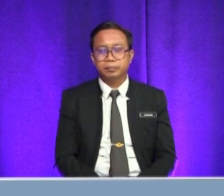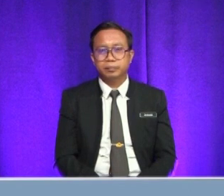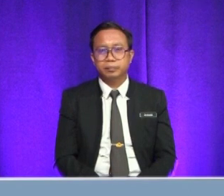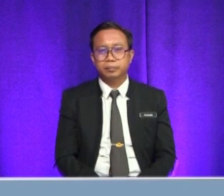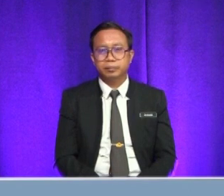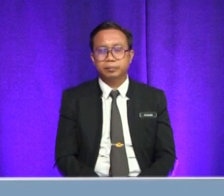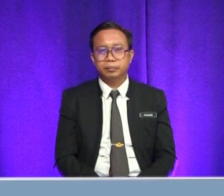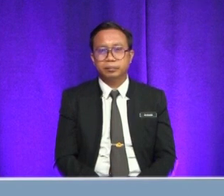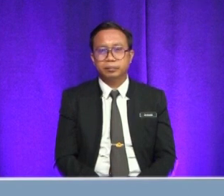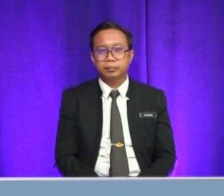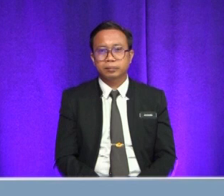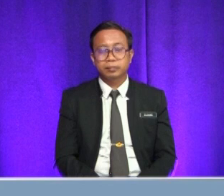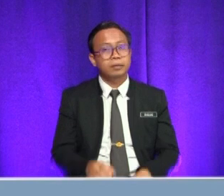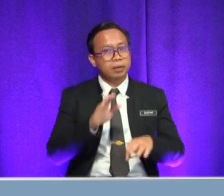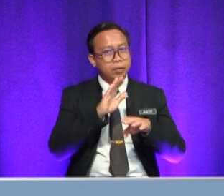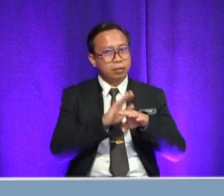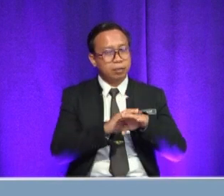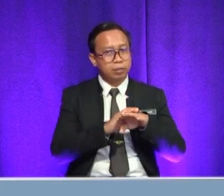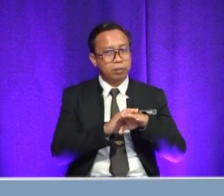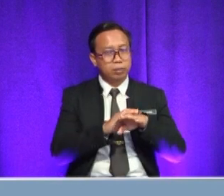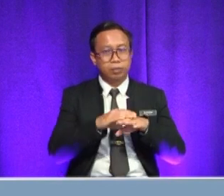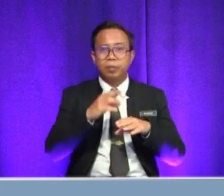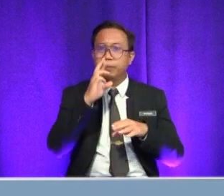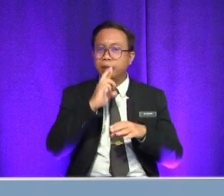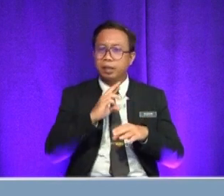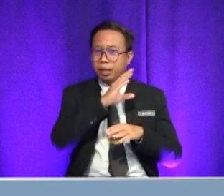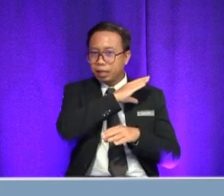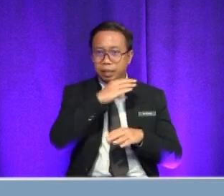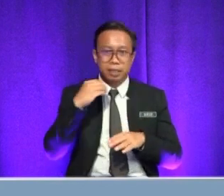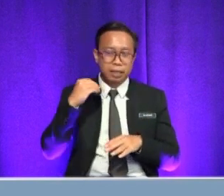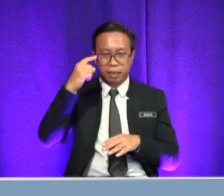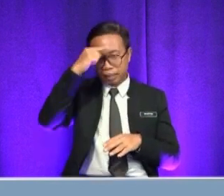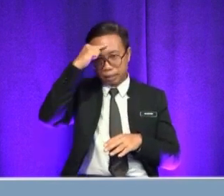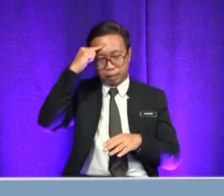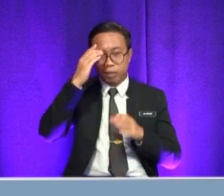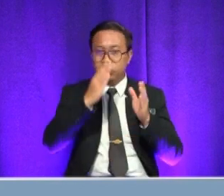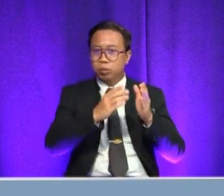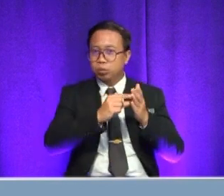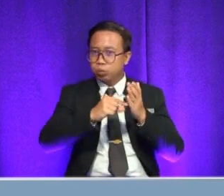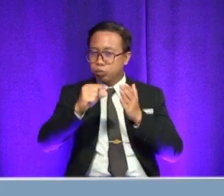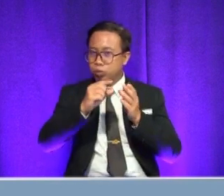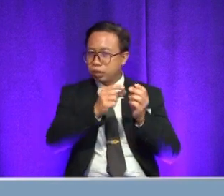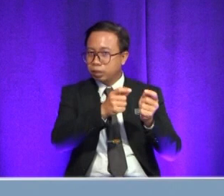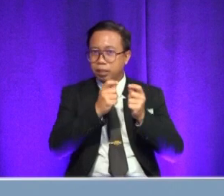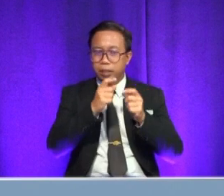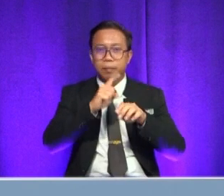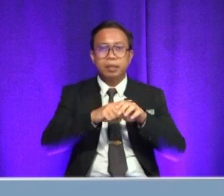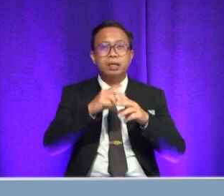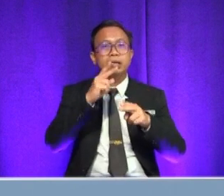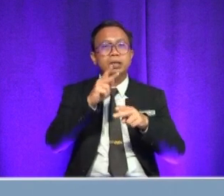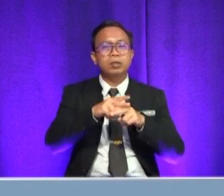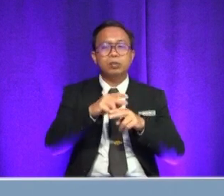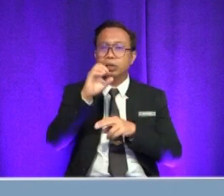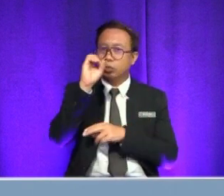Boleh. Sentuhkan prop merah dan prop hitam dan laraskan jarum penunjuk kepada kedudukan ohm. Okey,